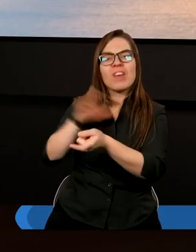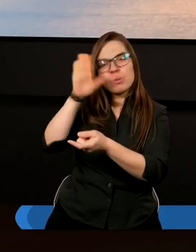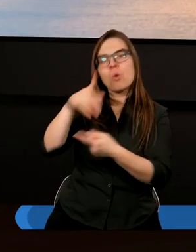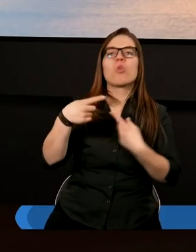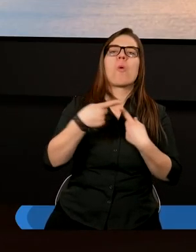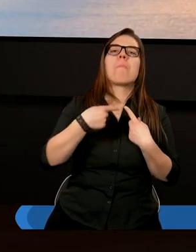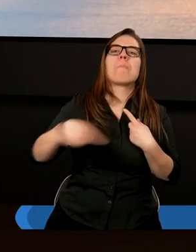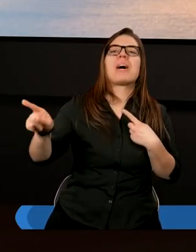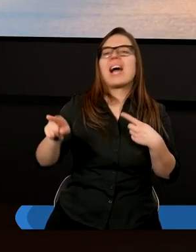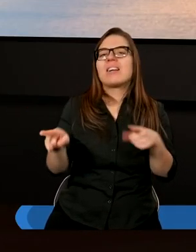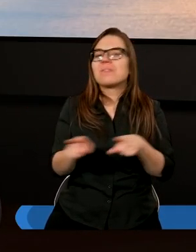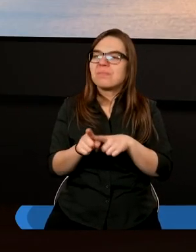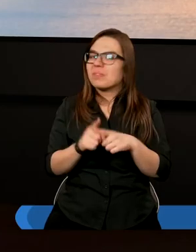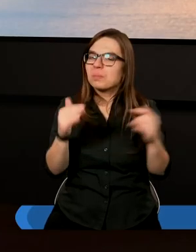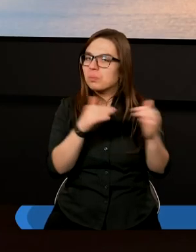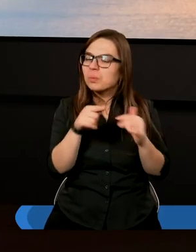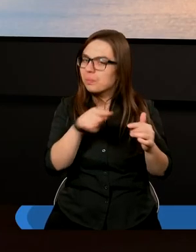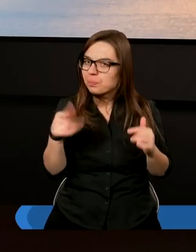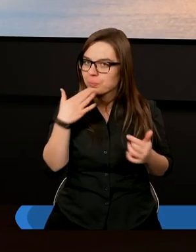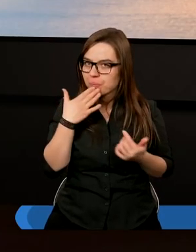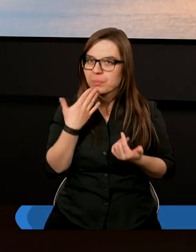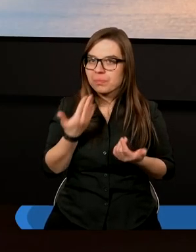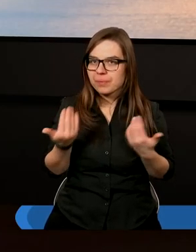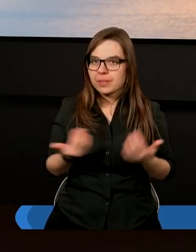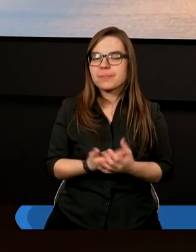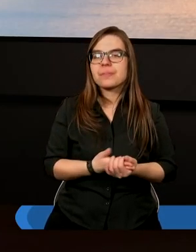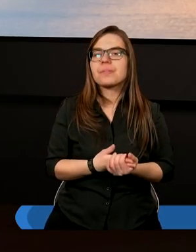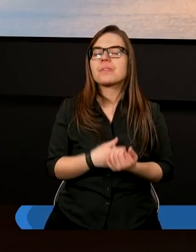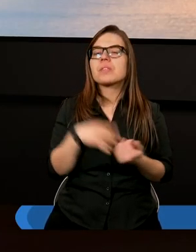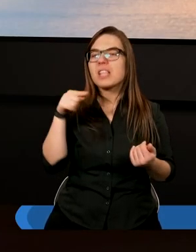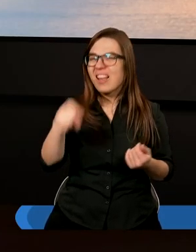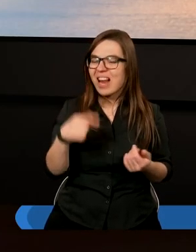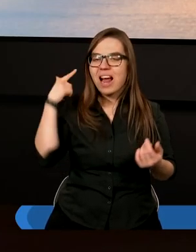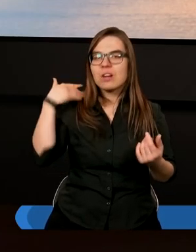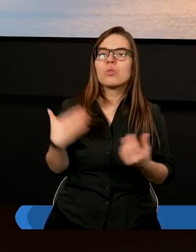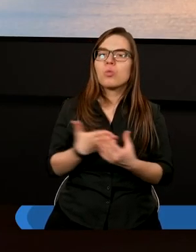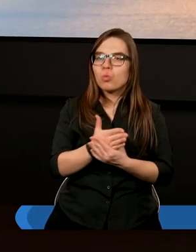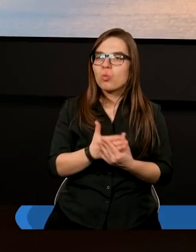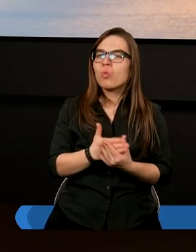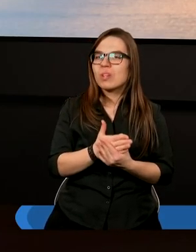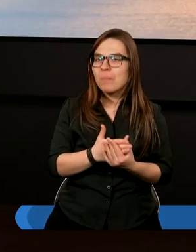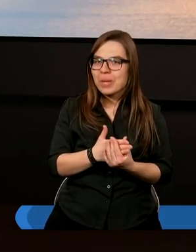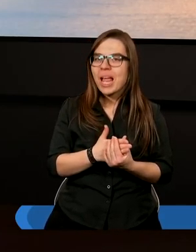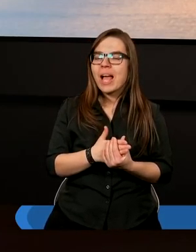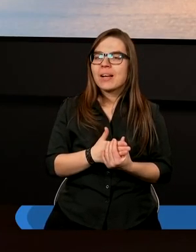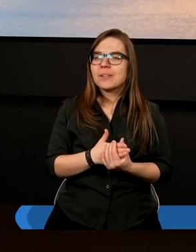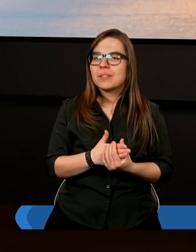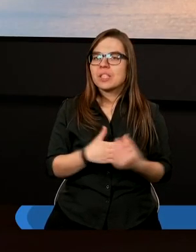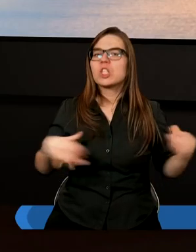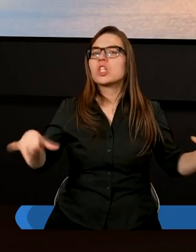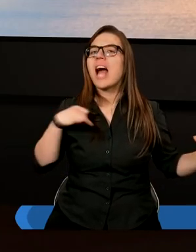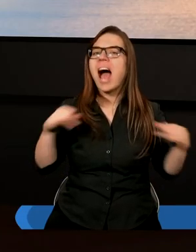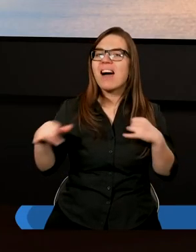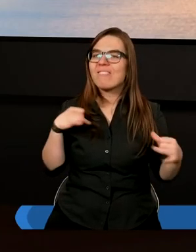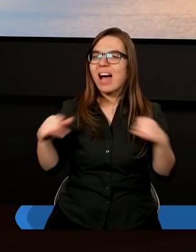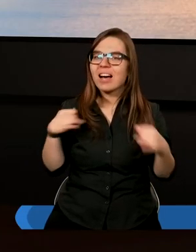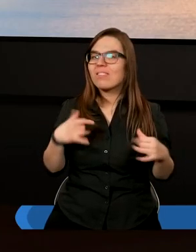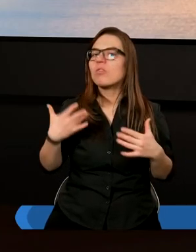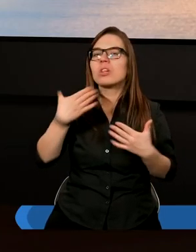wykonywaliście czyli możemy tak powiedzieć że w tej służbie szafarstwa